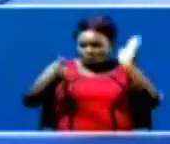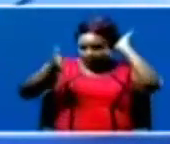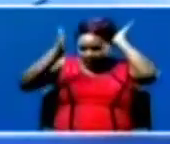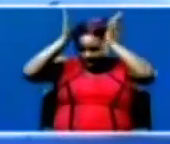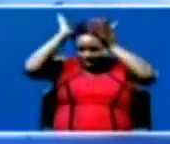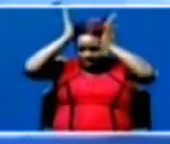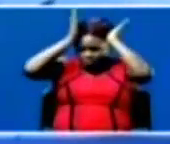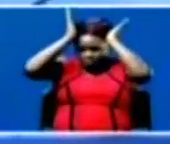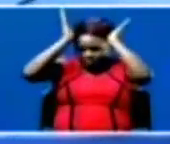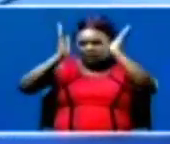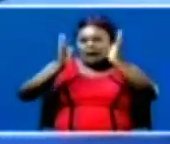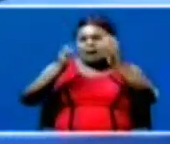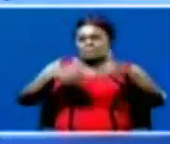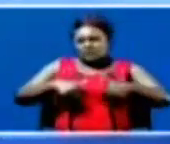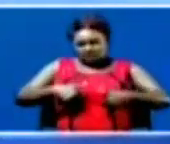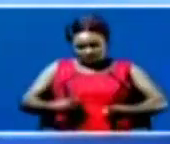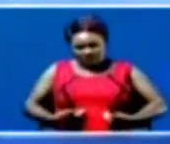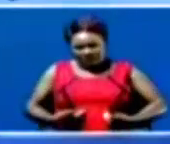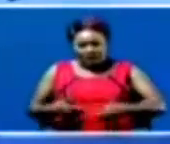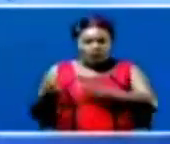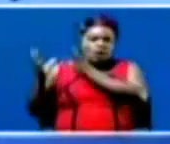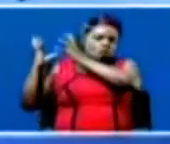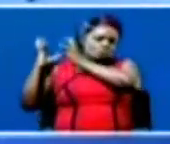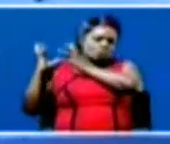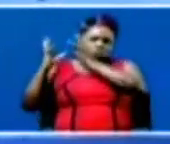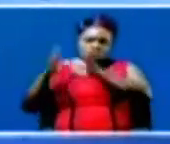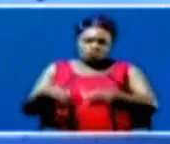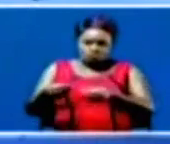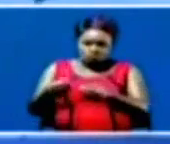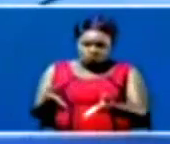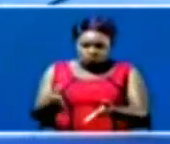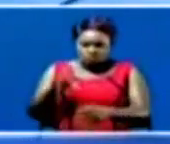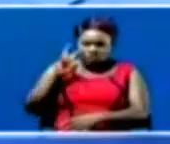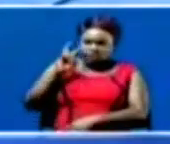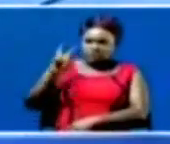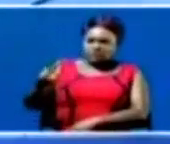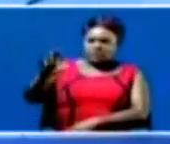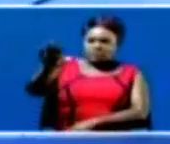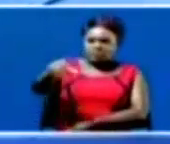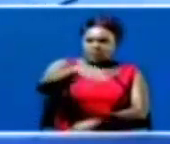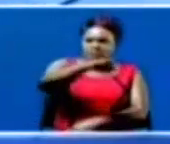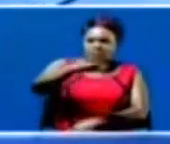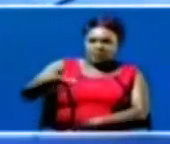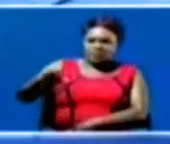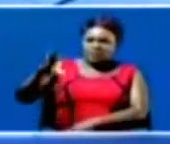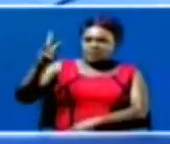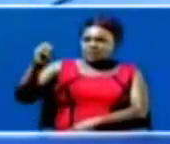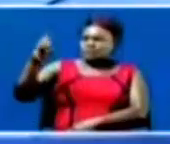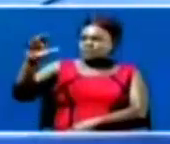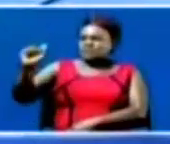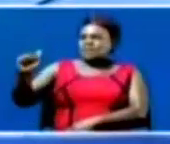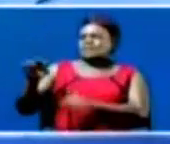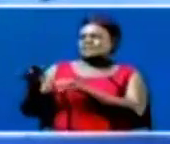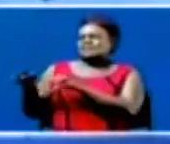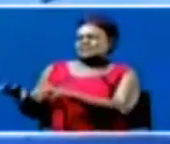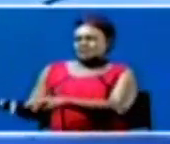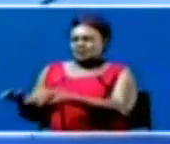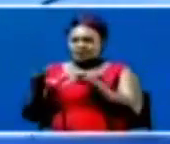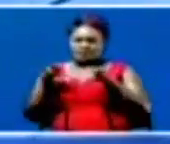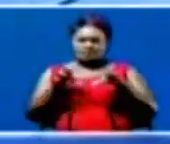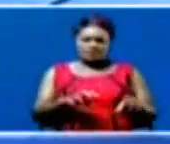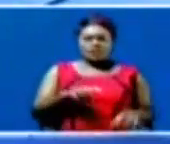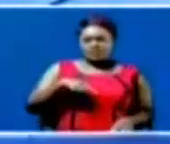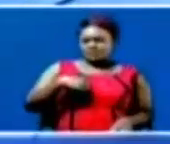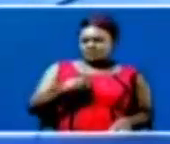amechoka, mzigo lazima iwekwe chini. Unapoona kwenye assembly hii waheshimiwa wamekuwa wanahangaika sana. Na